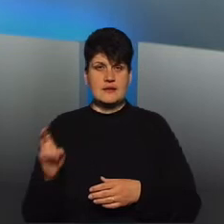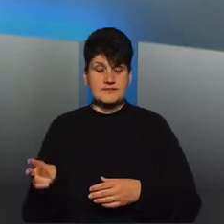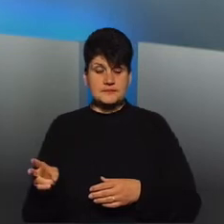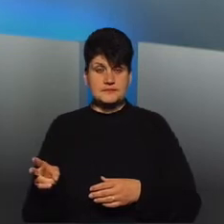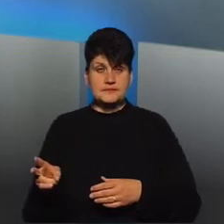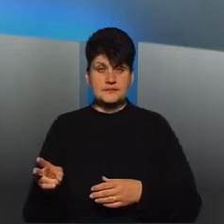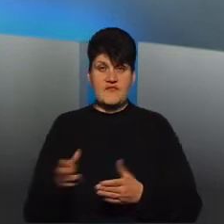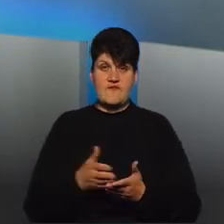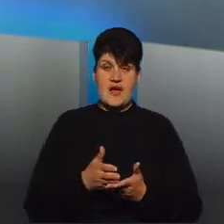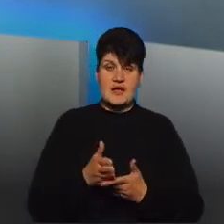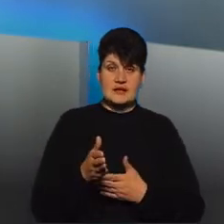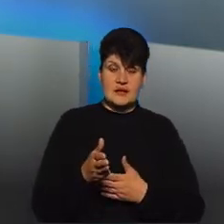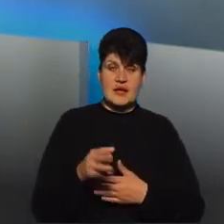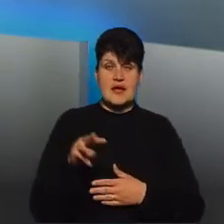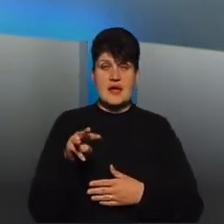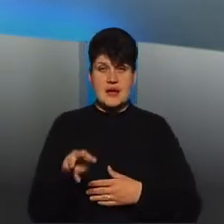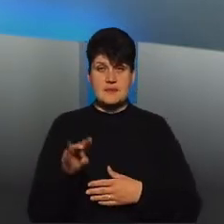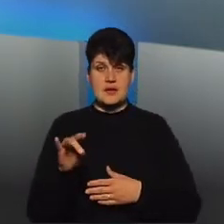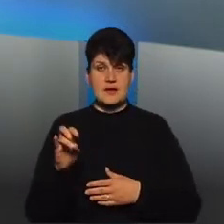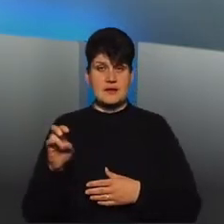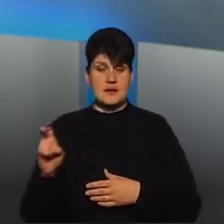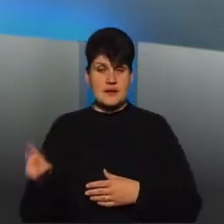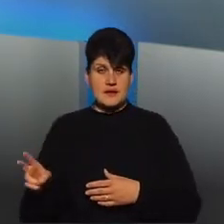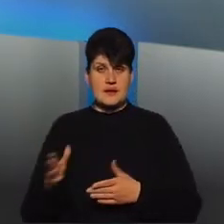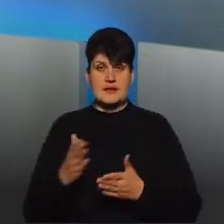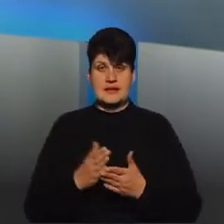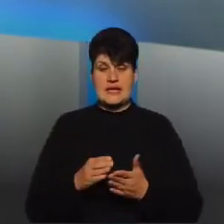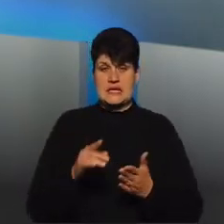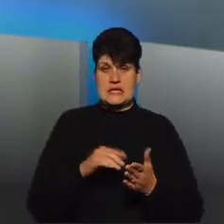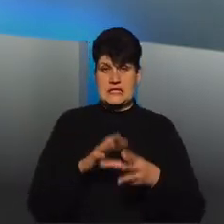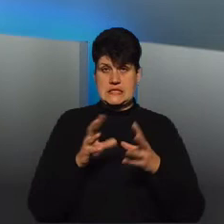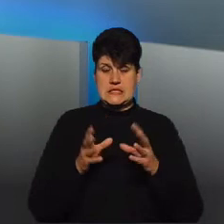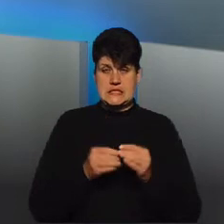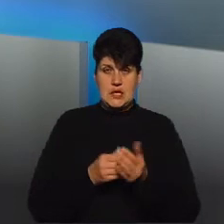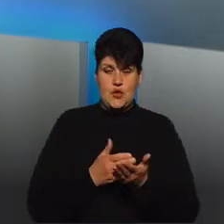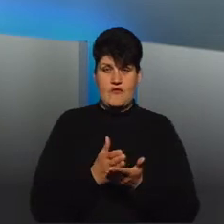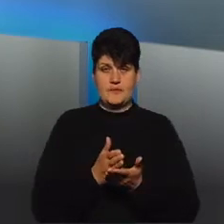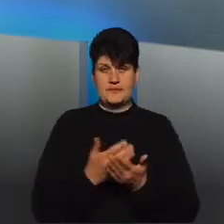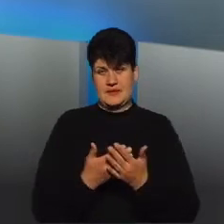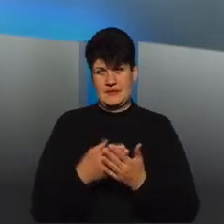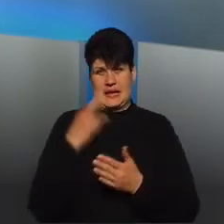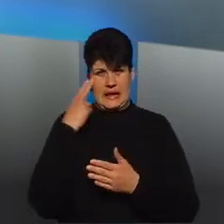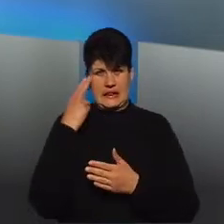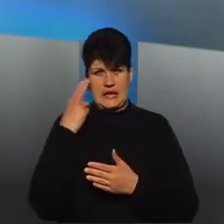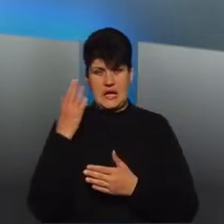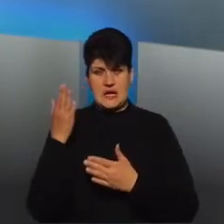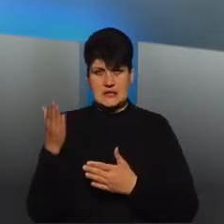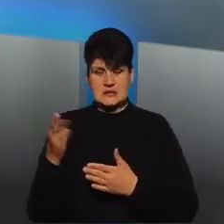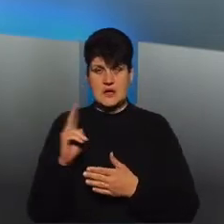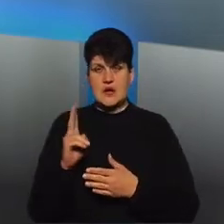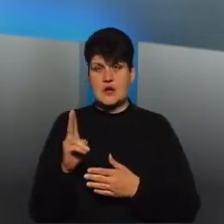є МРНК-ові, є цільновіріонні, типу китайського Ковішилду.